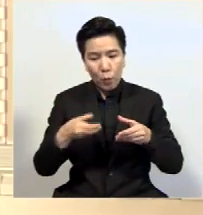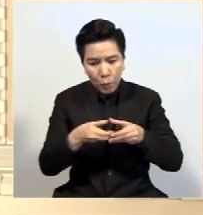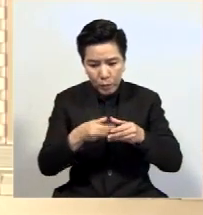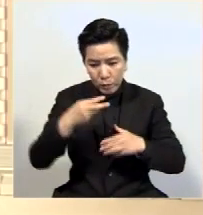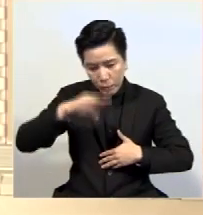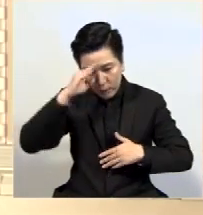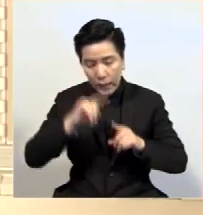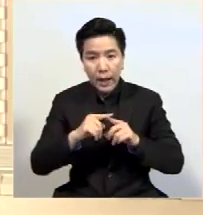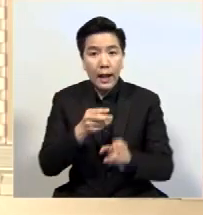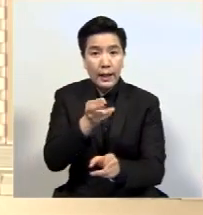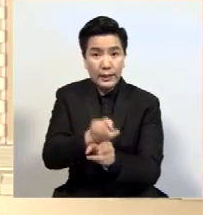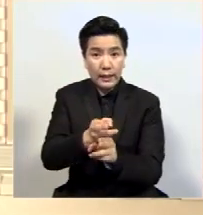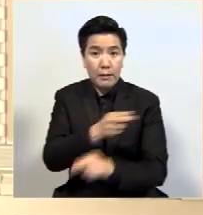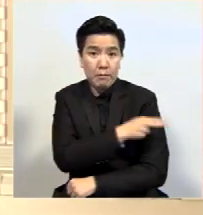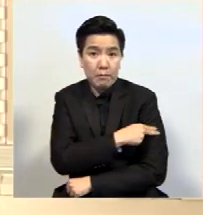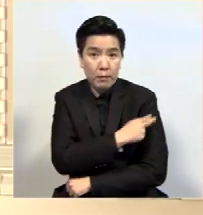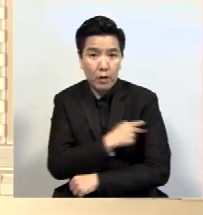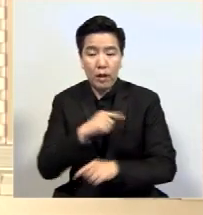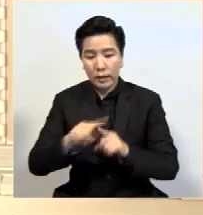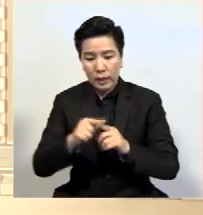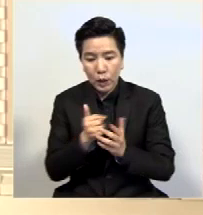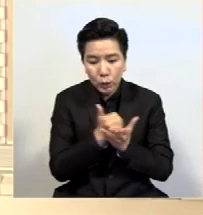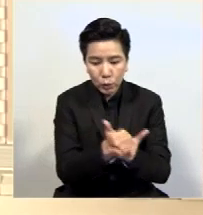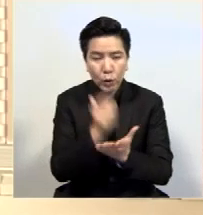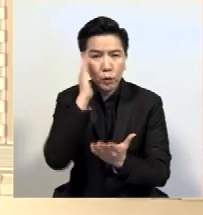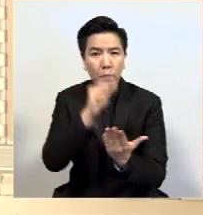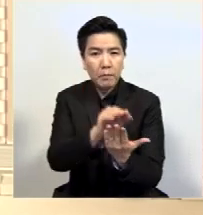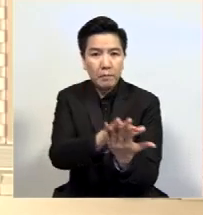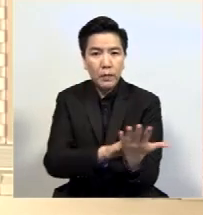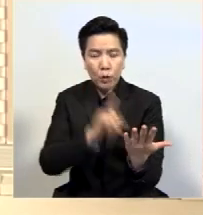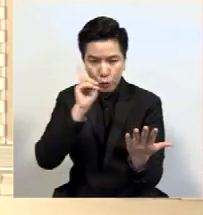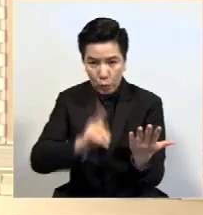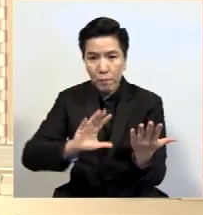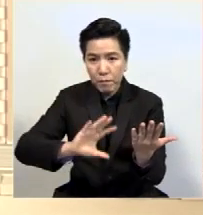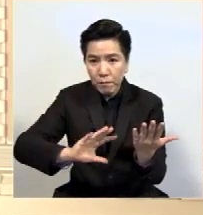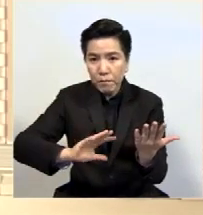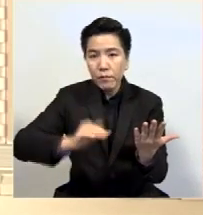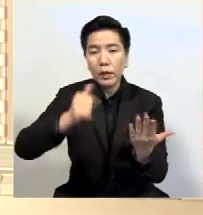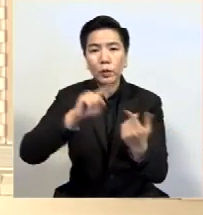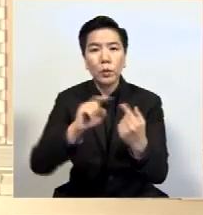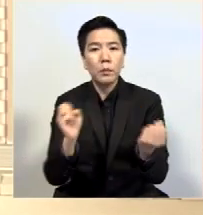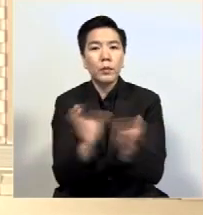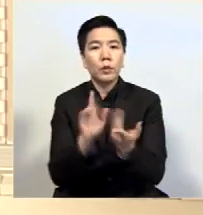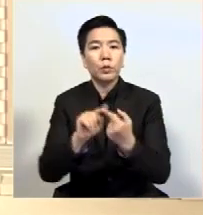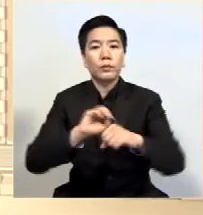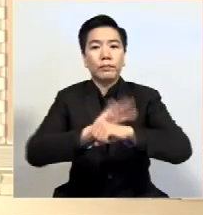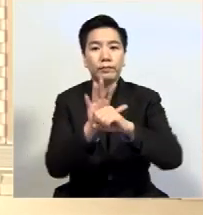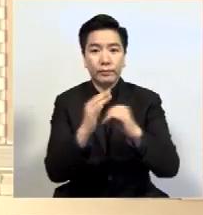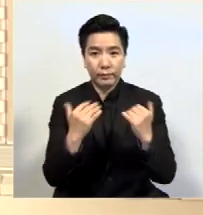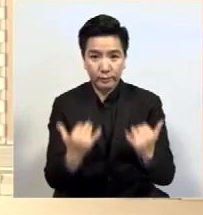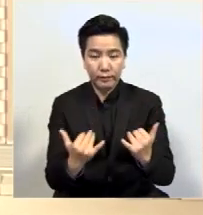การรักษาพยาบาลรวมทั้งการเยียวยาฟื้นฟูประเทศ จากผลกระทบของเชื้อไวรัสโควิด